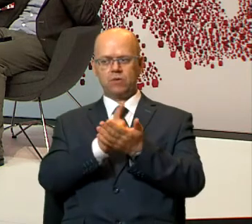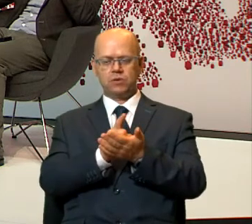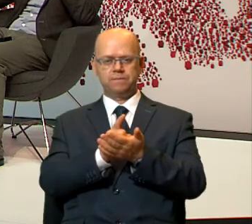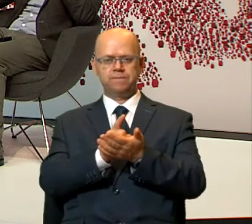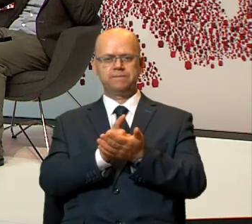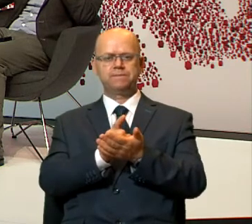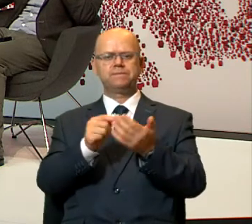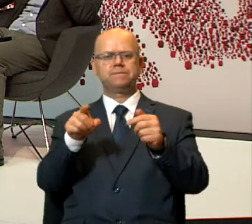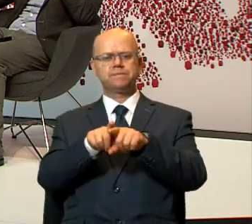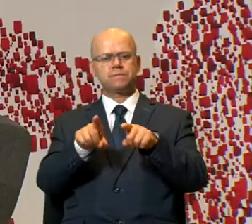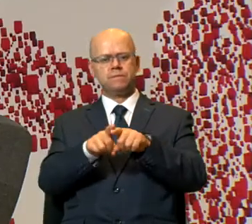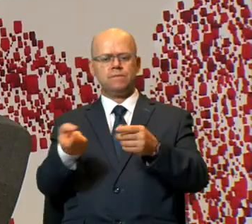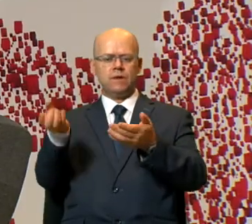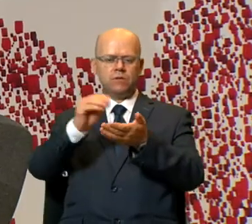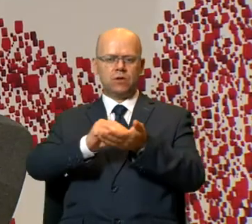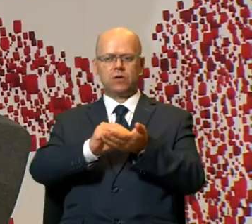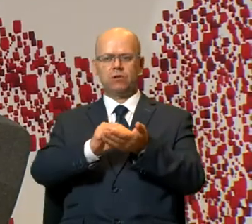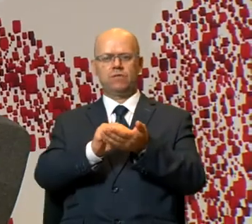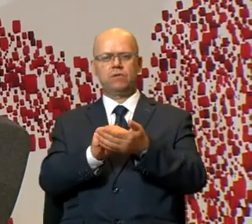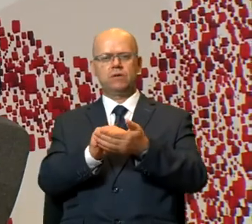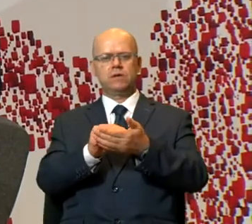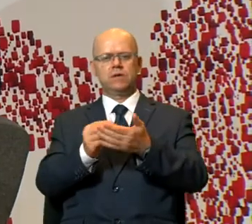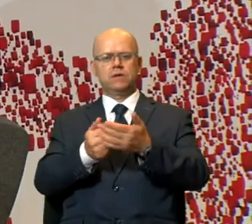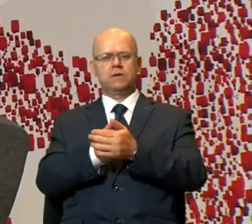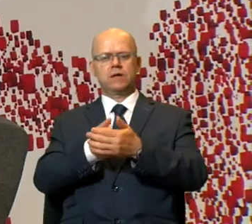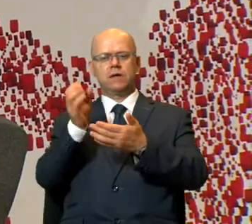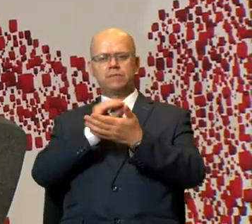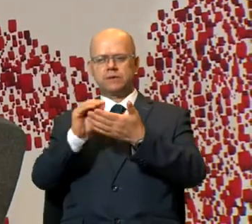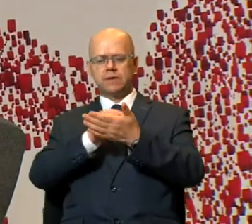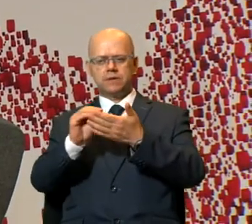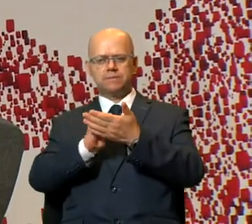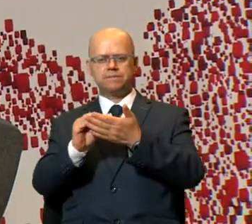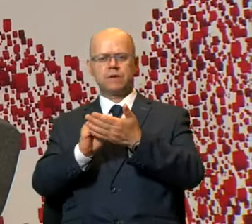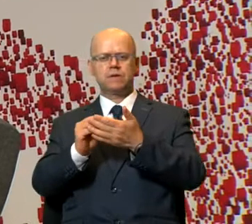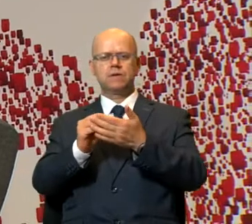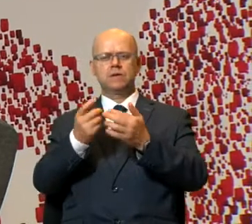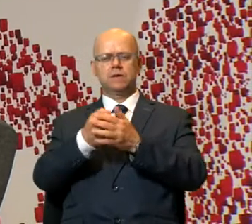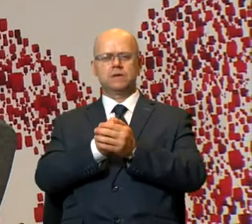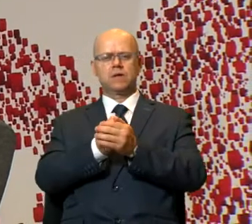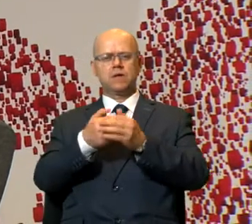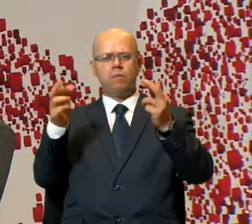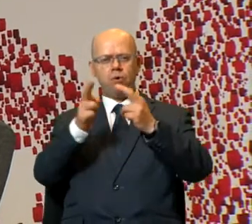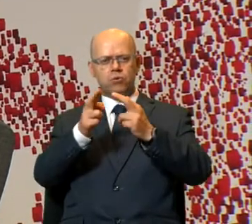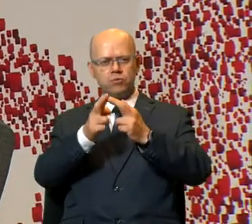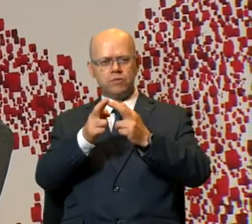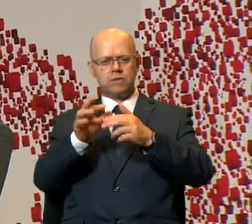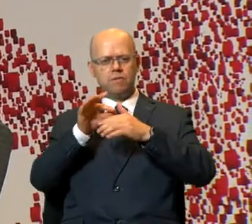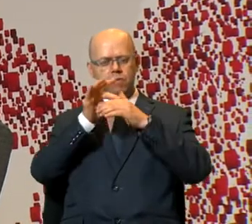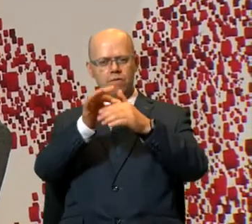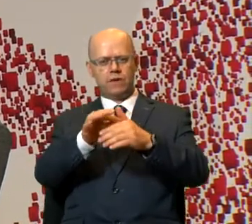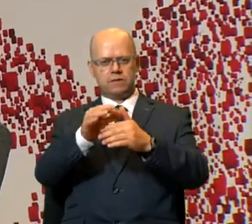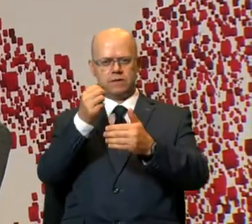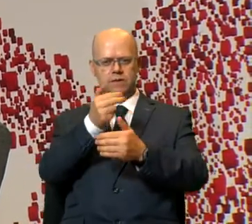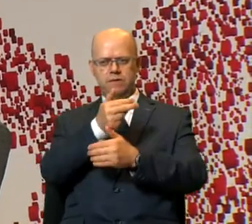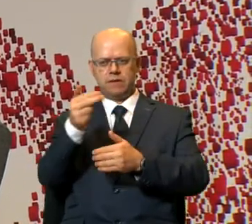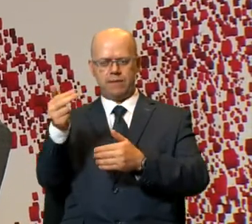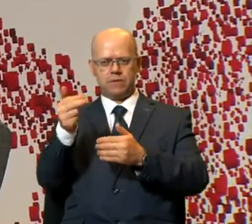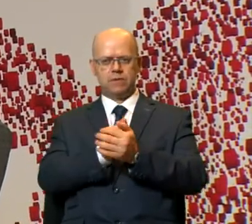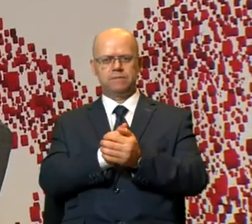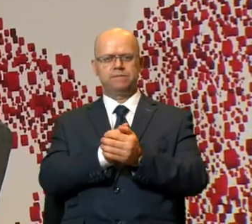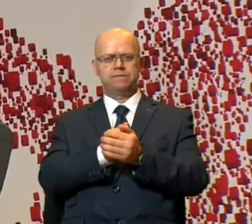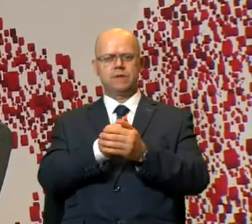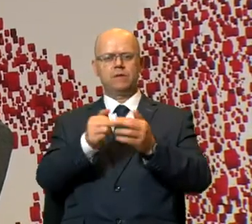uzupełnić także o dwa dodatkowe eseje. Jeden dotyczy właśnie rezonansu, jest takim przystępnym wprowadzeniem w tę teorię